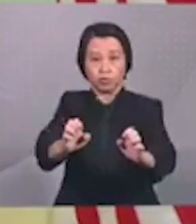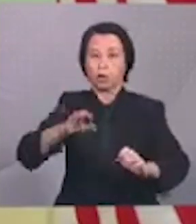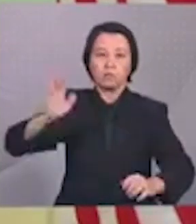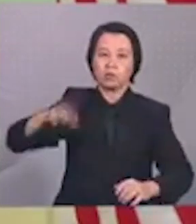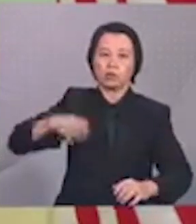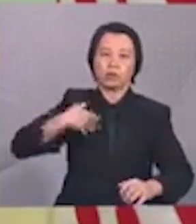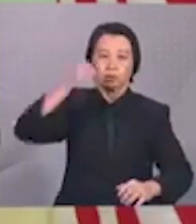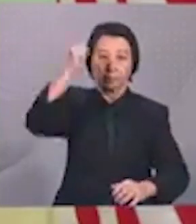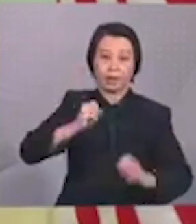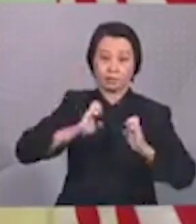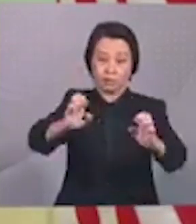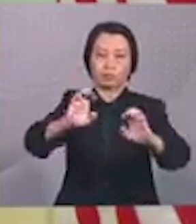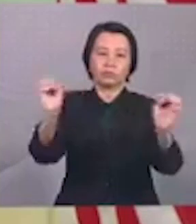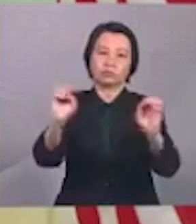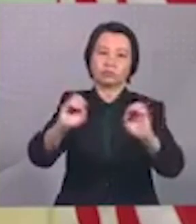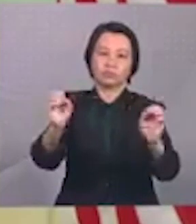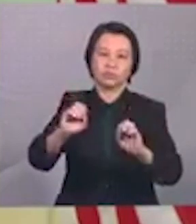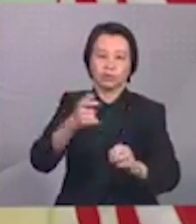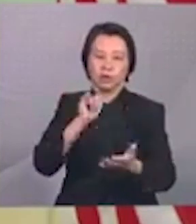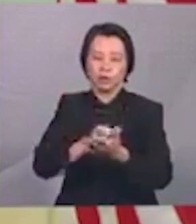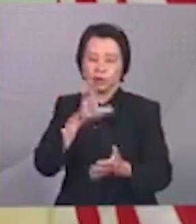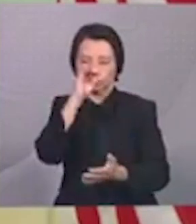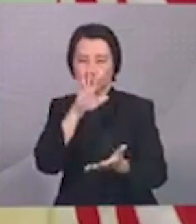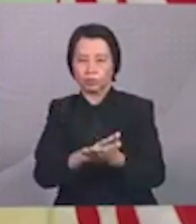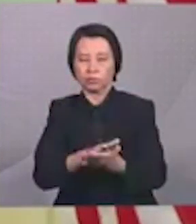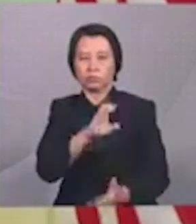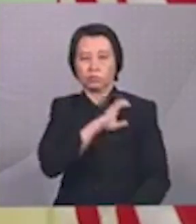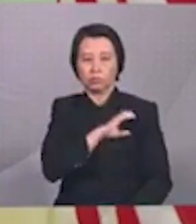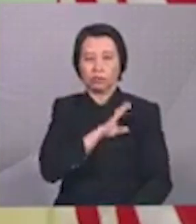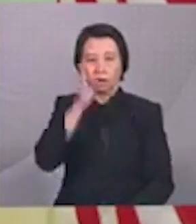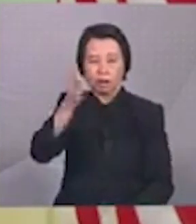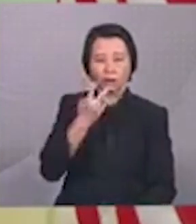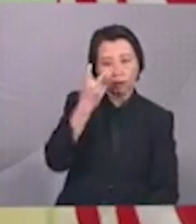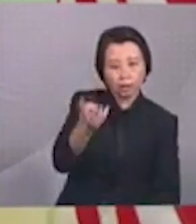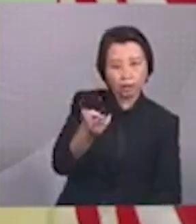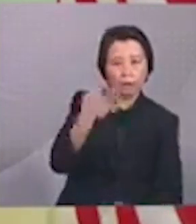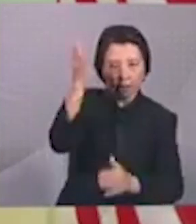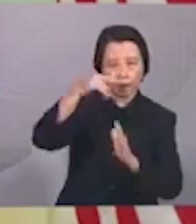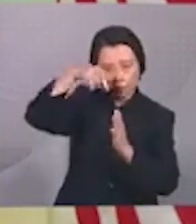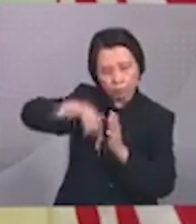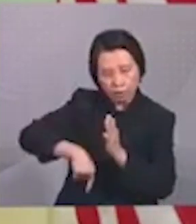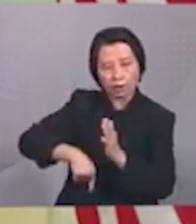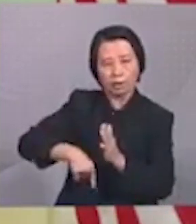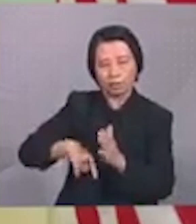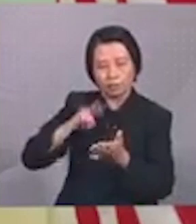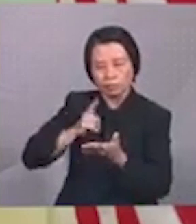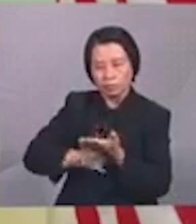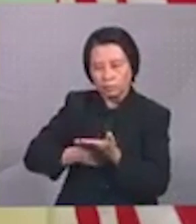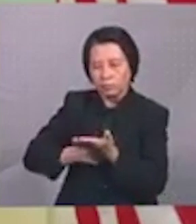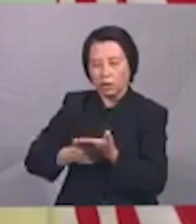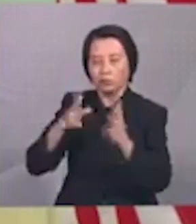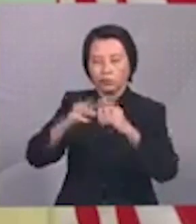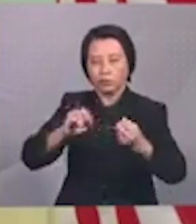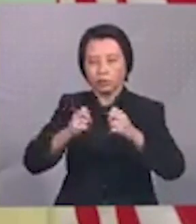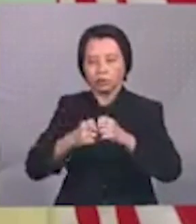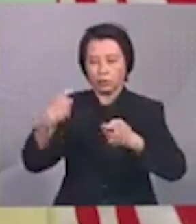ada lagi. Dan sebab itu saya lihat, saya percaya pihak polis akan melihat perkara ini lebih detail. Bagaimana nak menyelesaikan